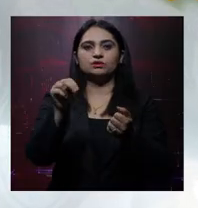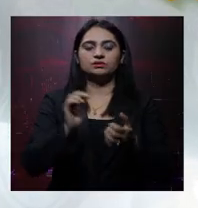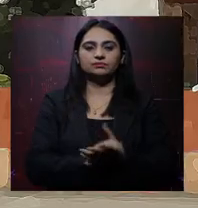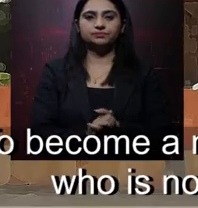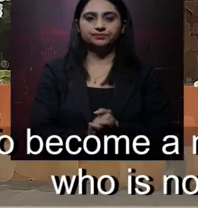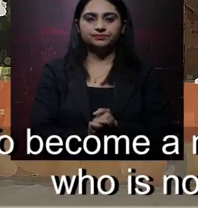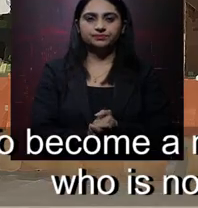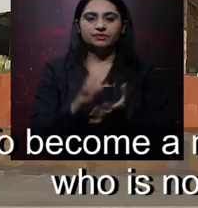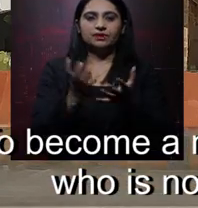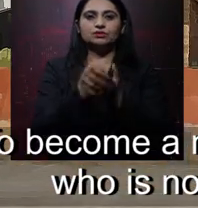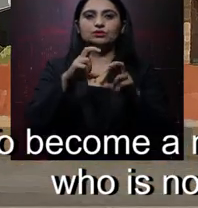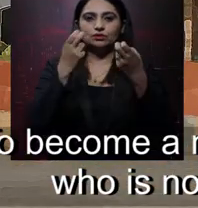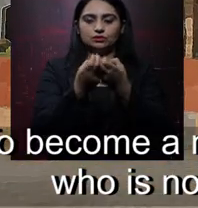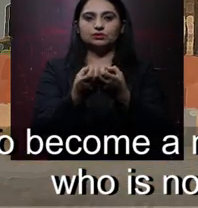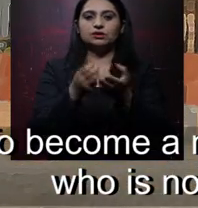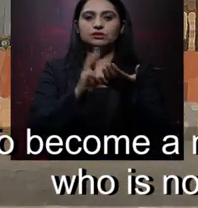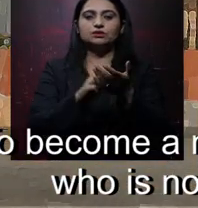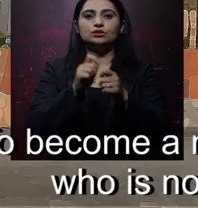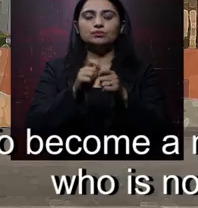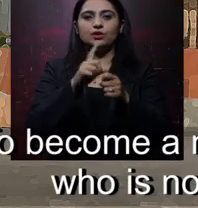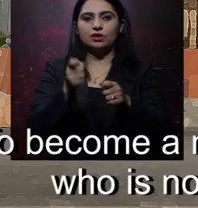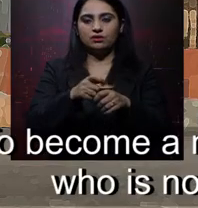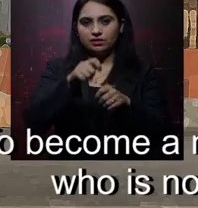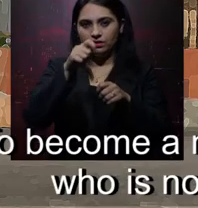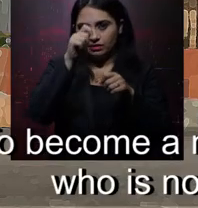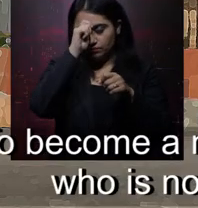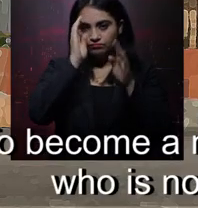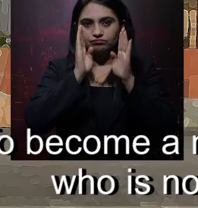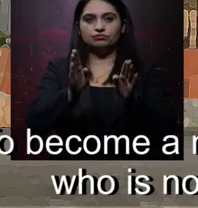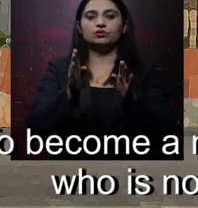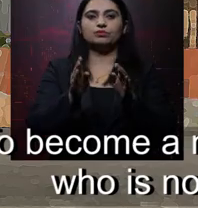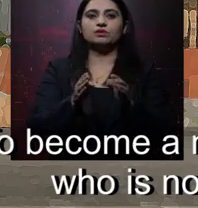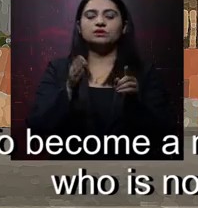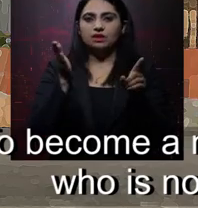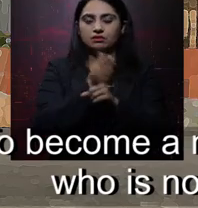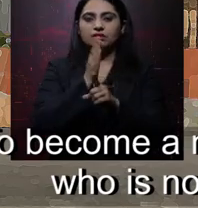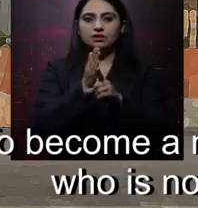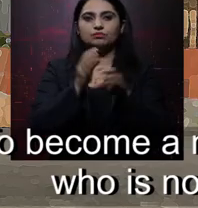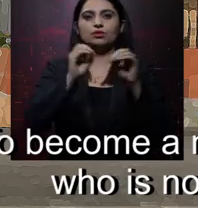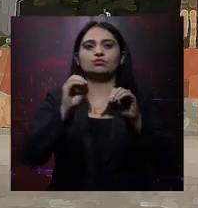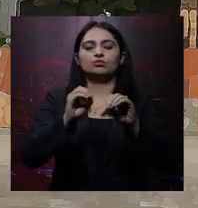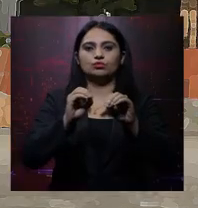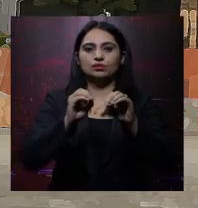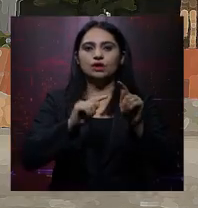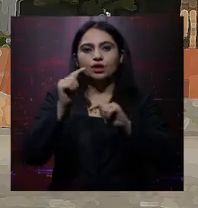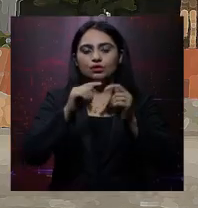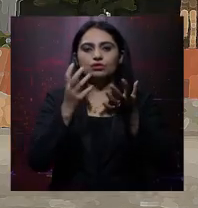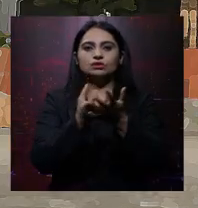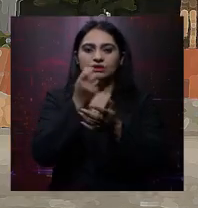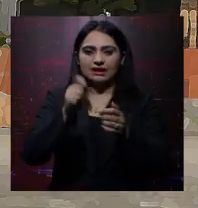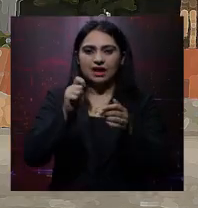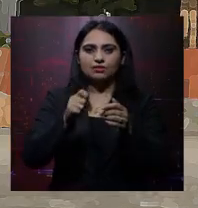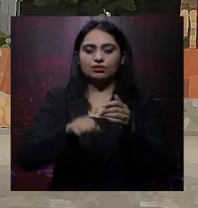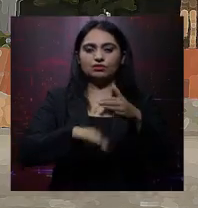हुन्छ। संघीय संसदको सदस्य हुनका लागि नैतिक पतनदेखि नै फौजदारी कसुरमा सजाय नपाएको, कुनै संघीय